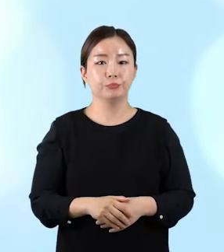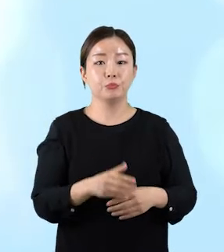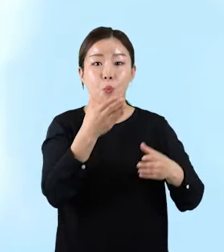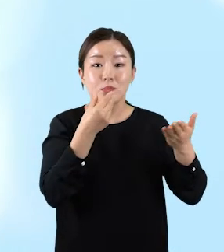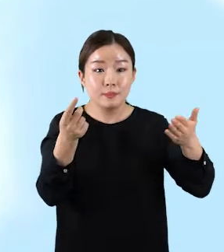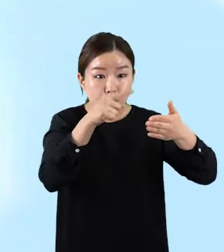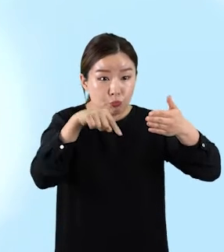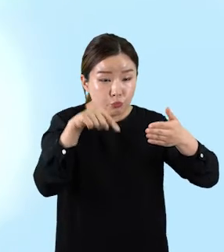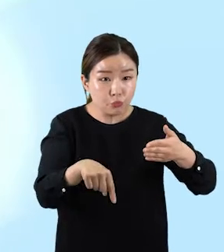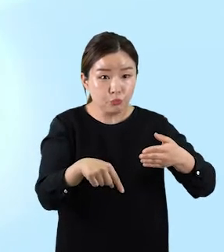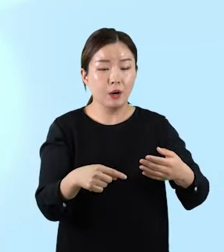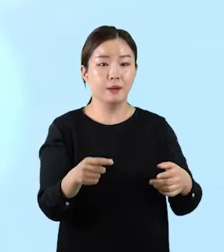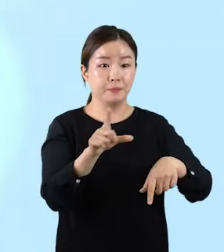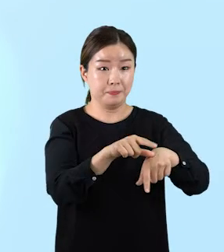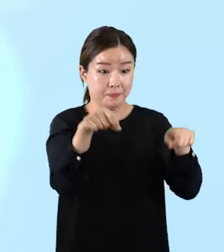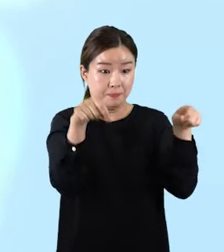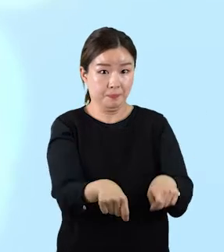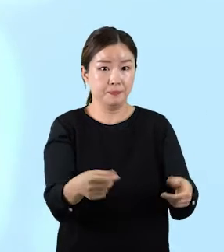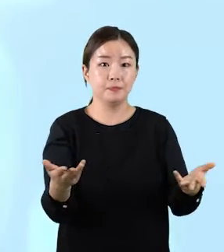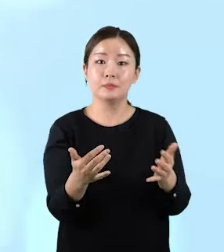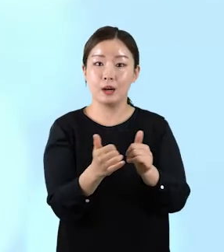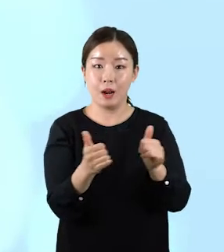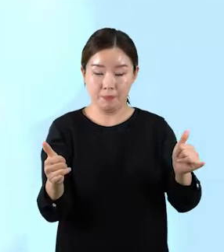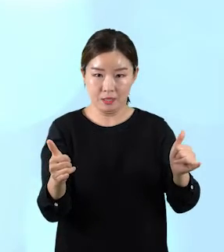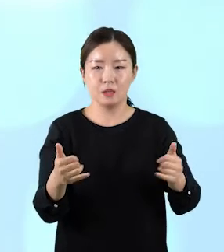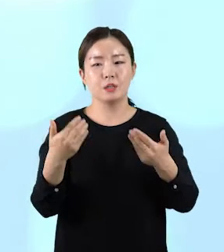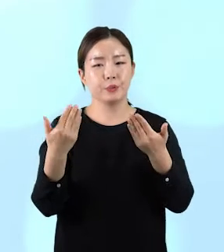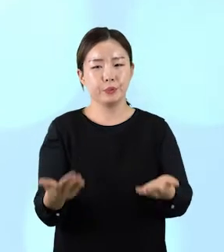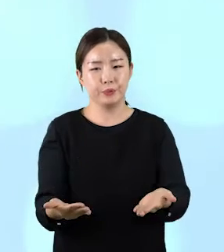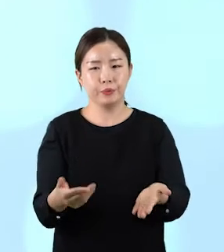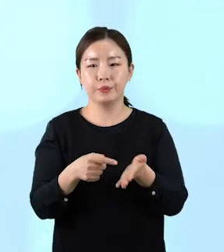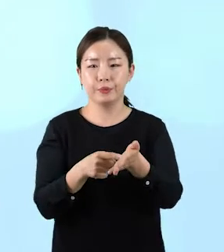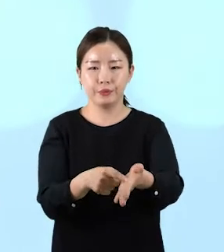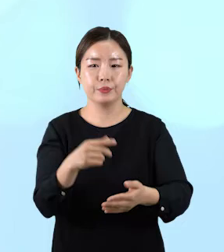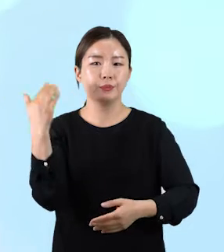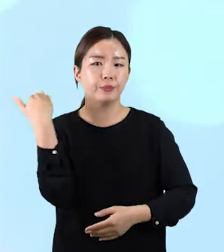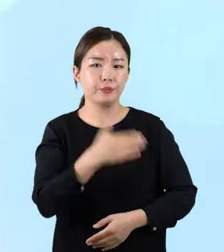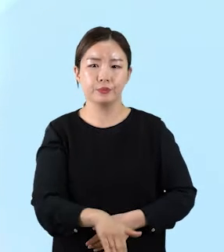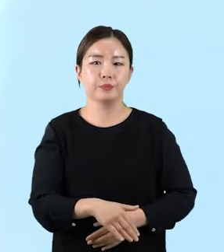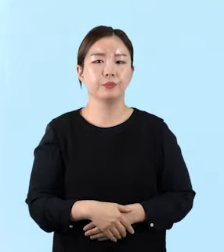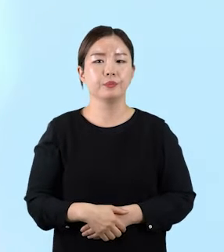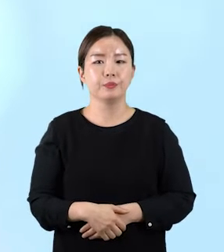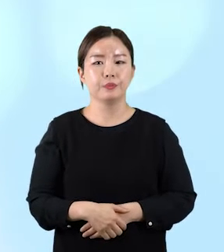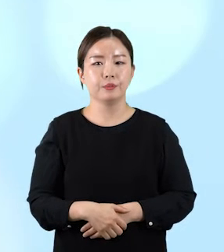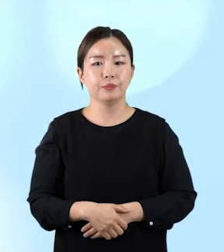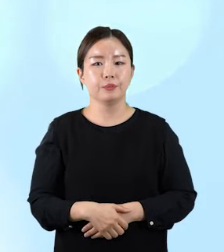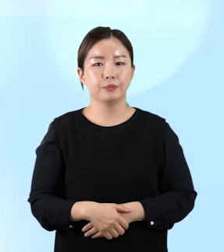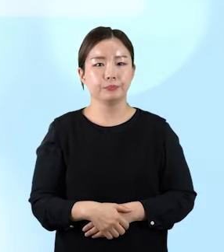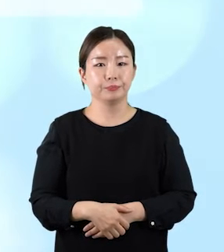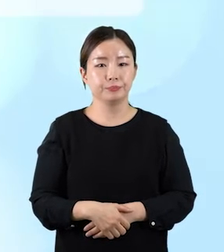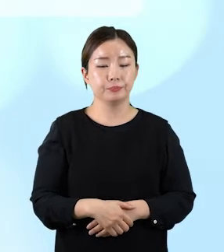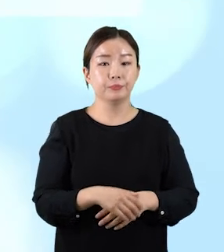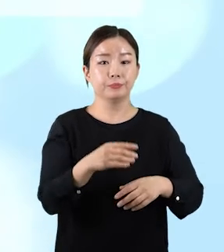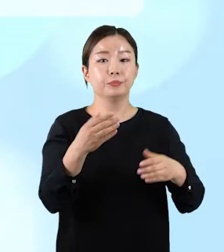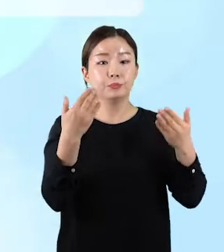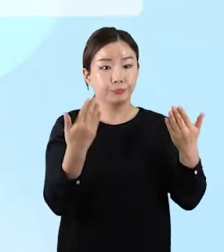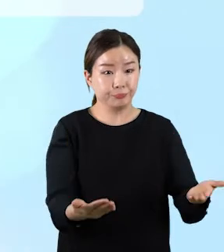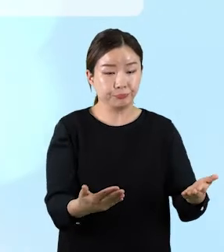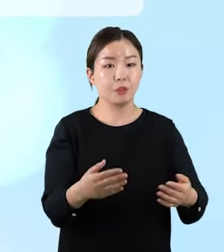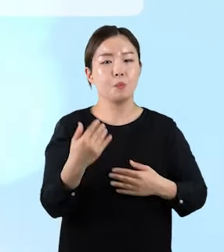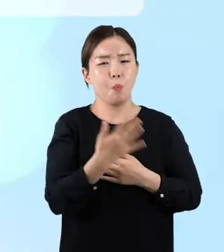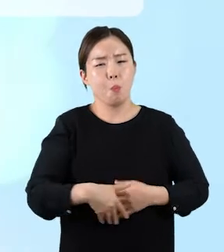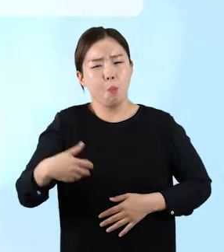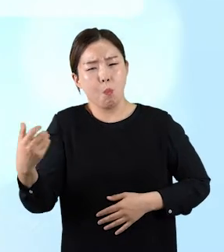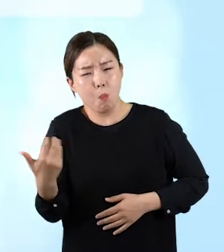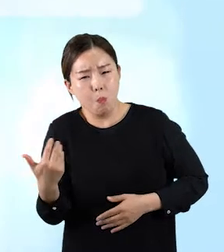복지 일자리의 경우 단시간 근로자에 해당해 연가는 발생하지 않습니다. 연가 이외에 몸이